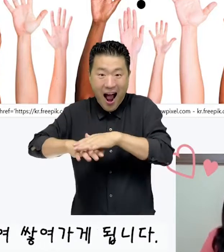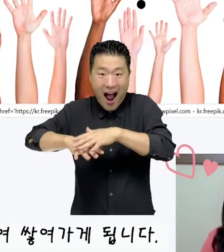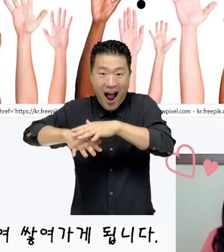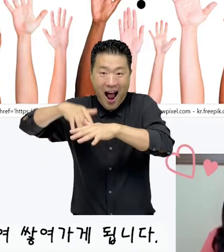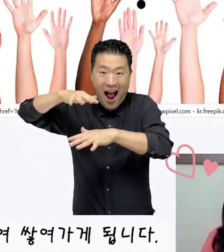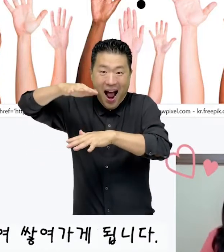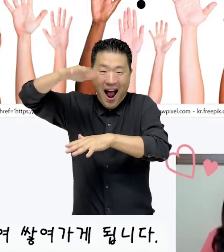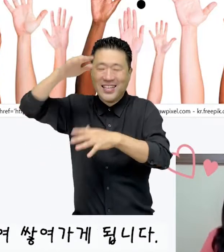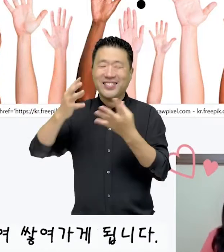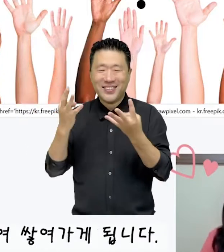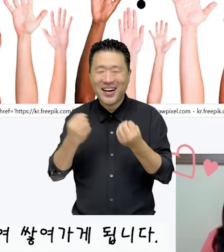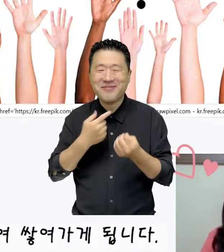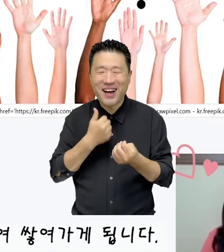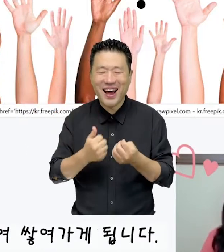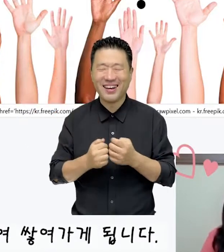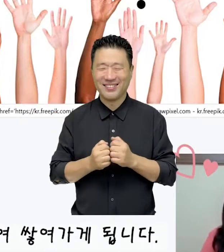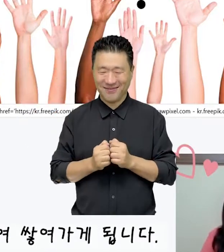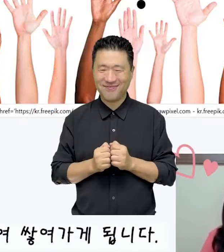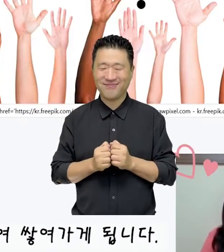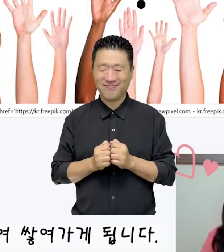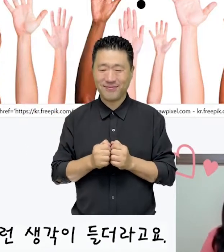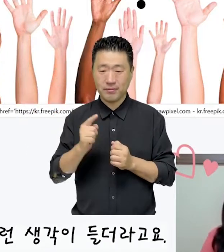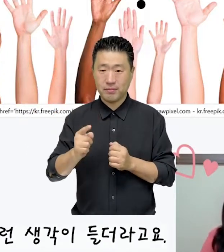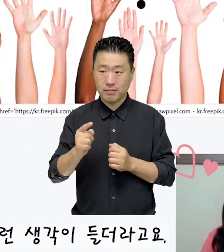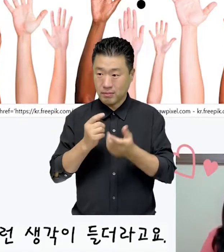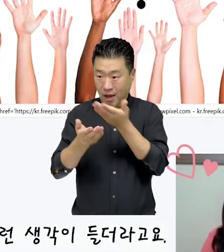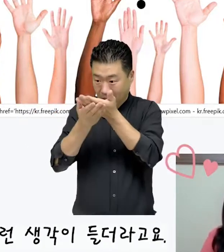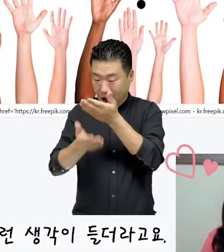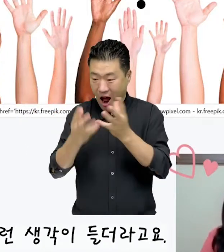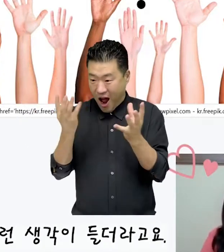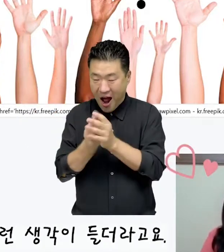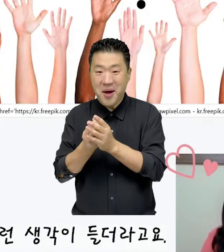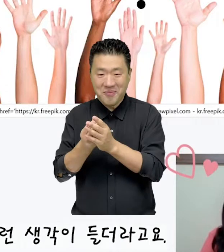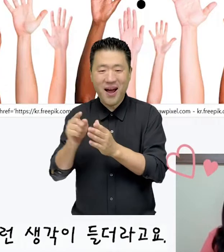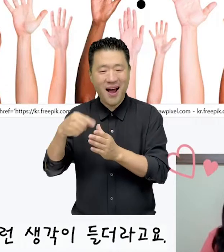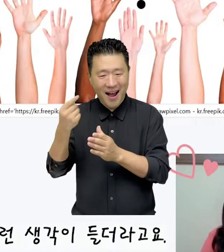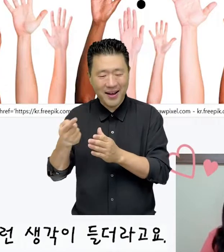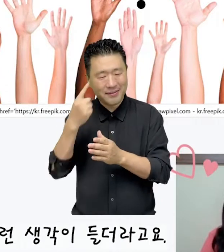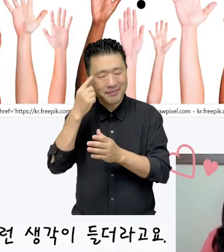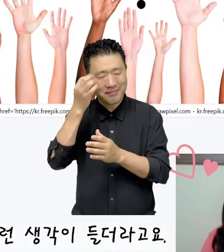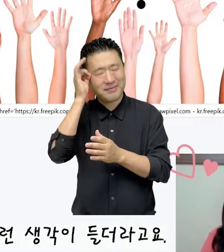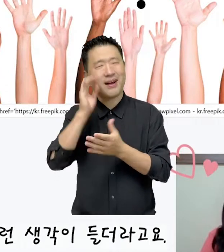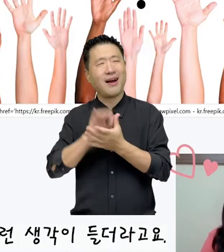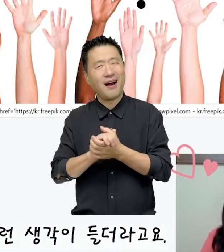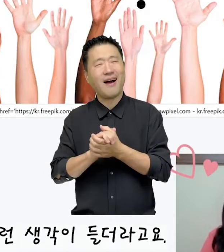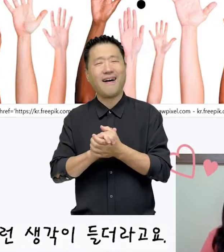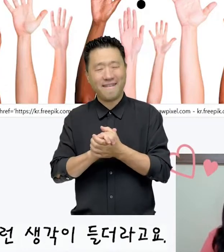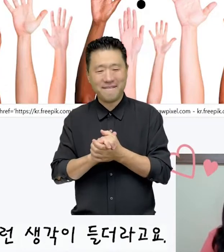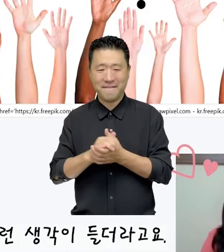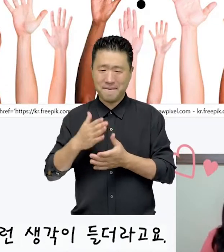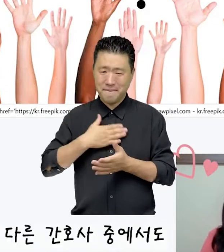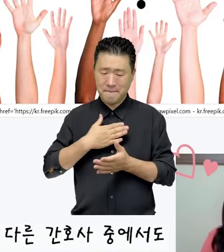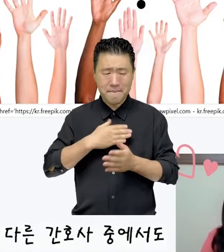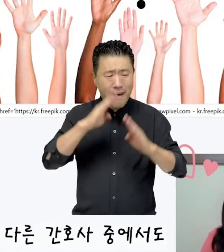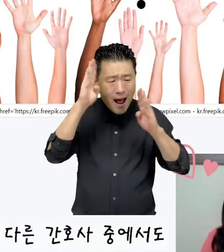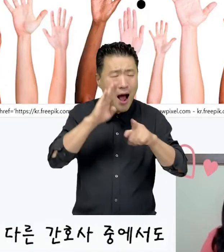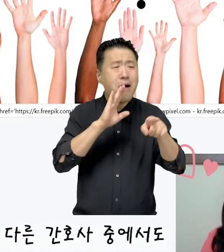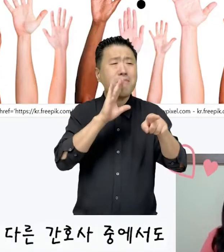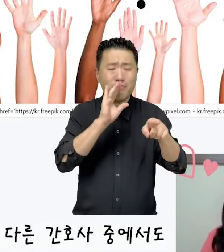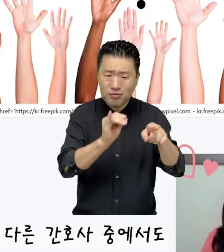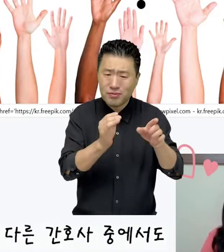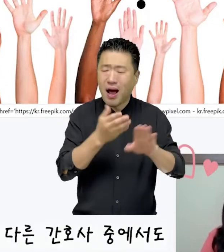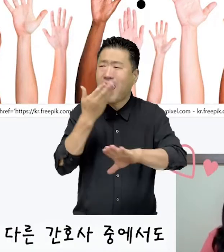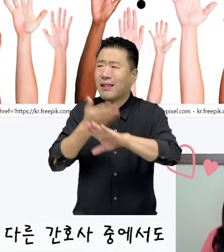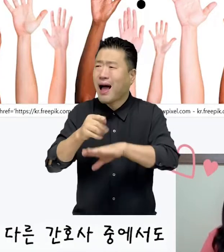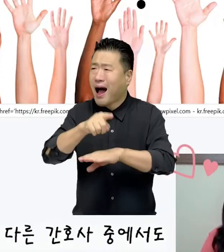계속 쌓여가게 됩니다. 자료가 계속 쌓이다 보니까 이런 생각이 들더라고요. 내